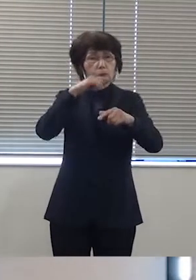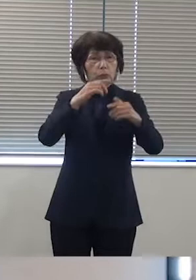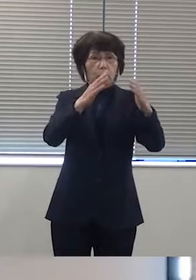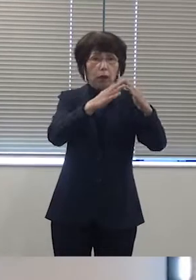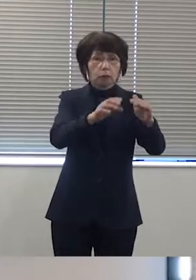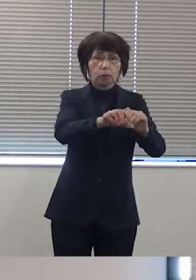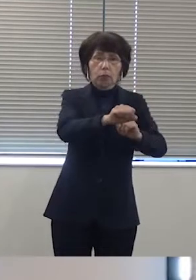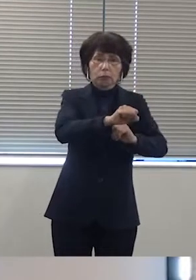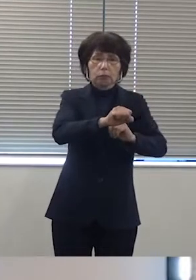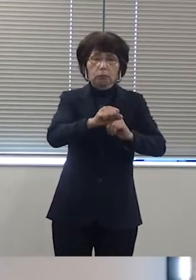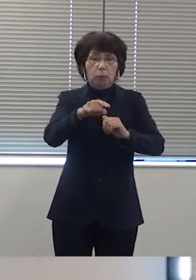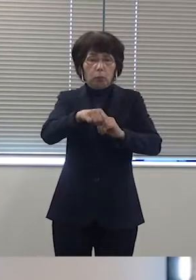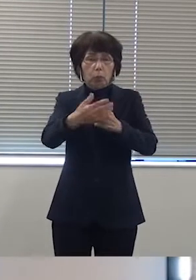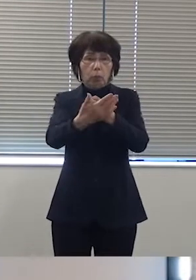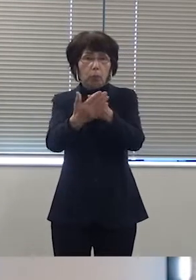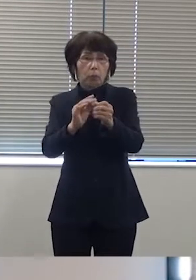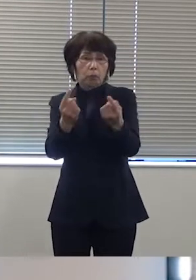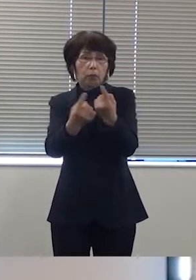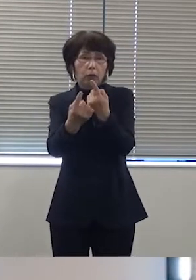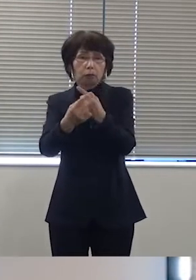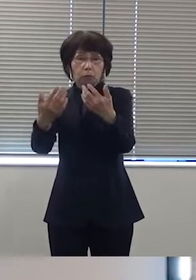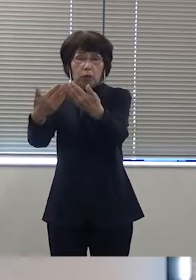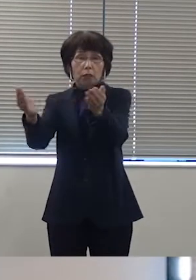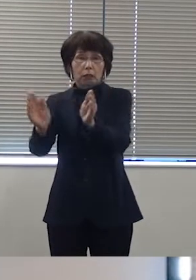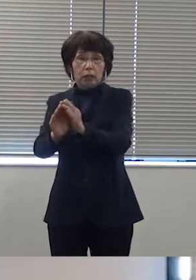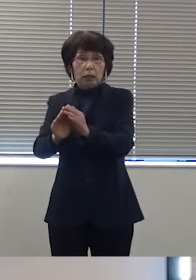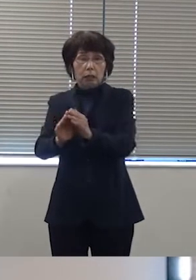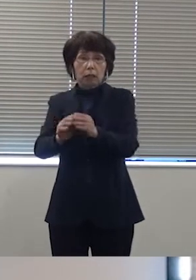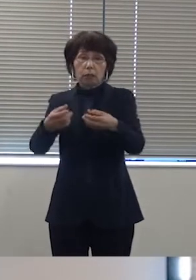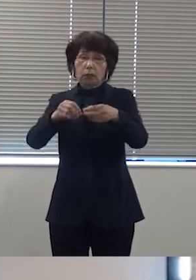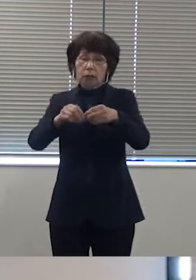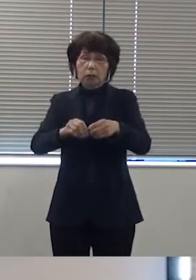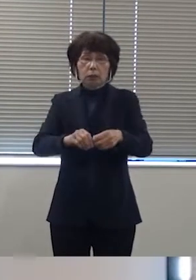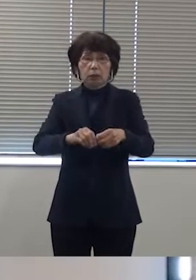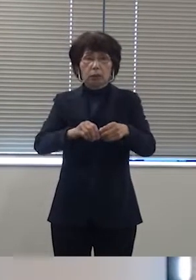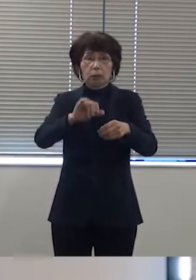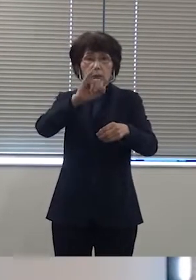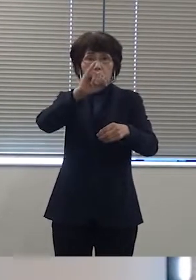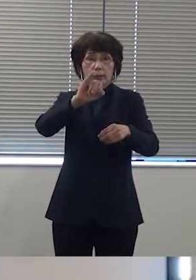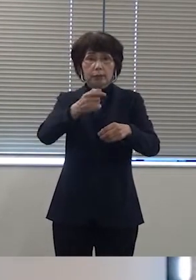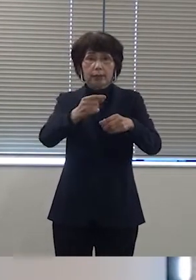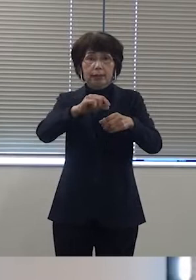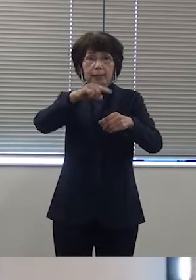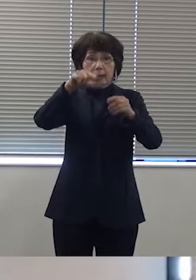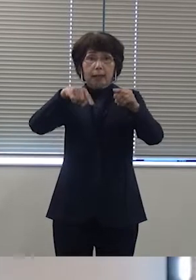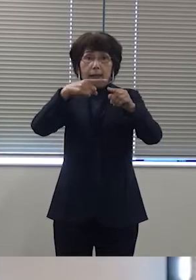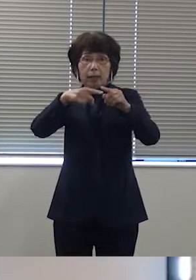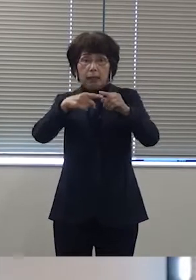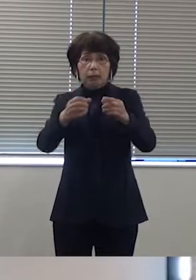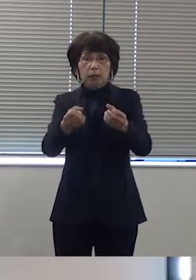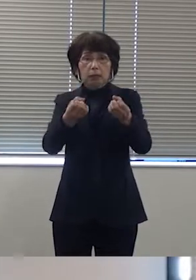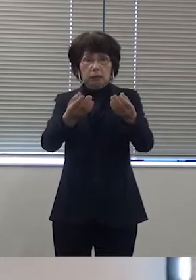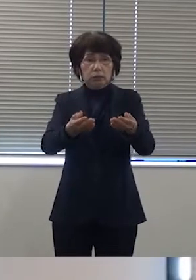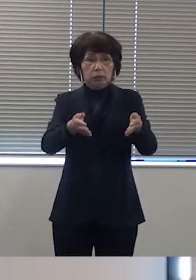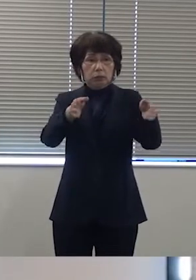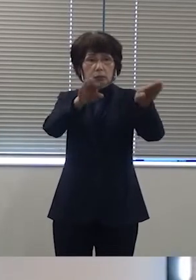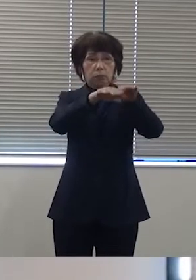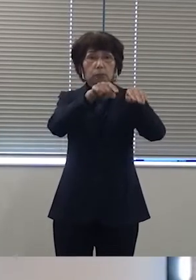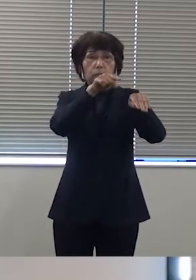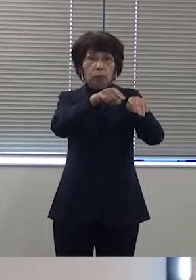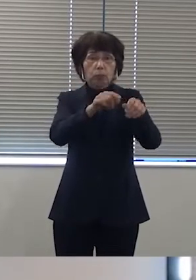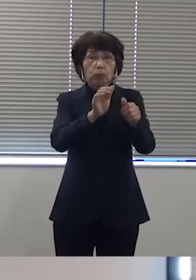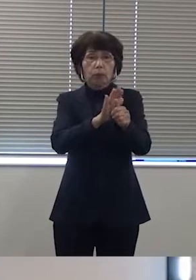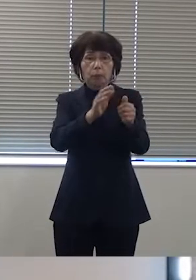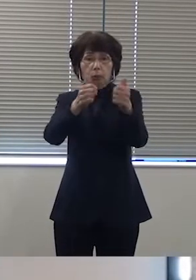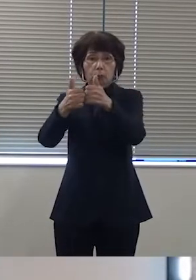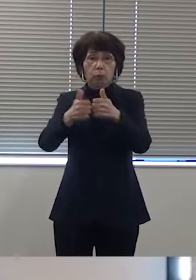的には JA が事務局となります新規就業者のための協議会が設置される予定となっておりますので、